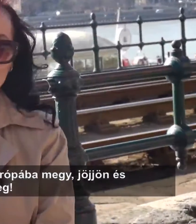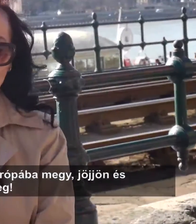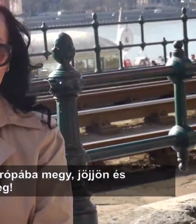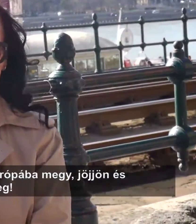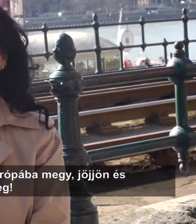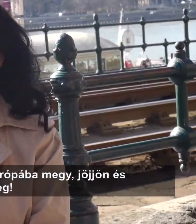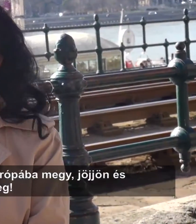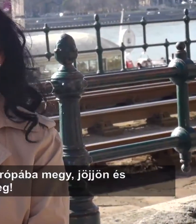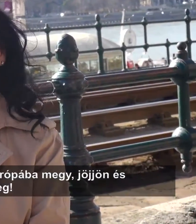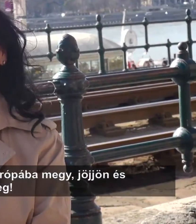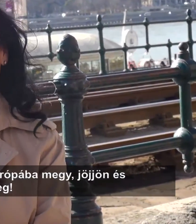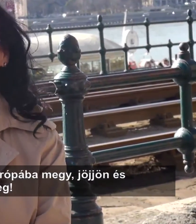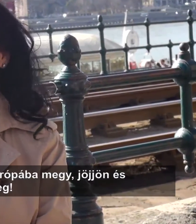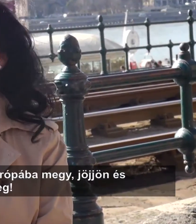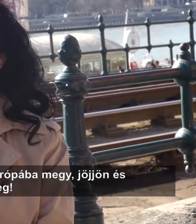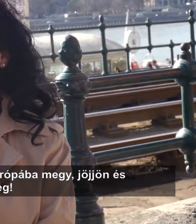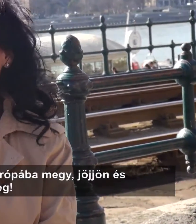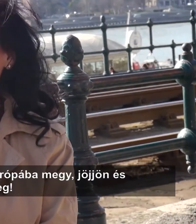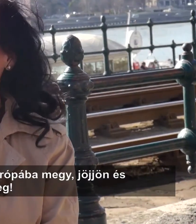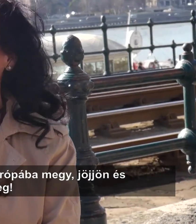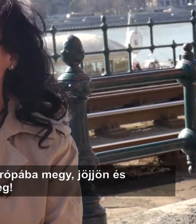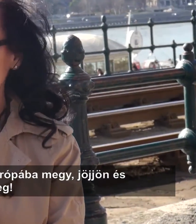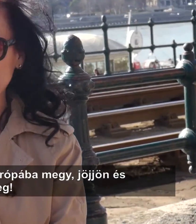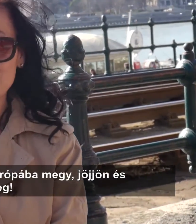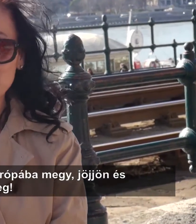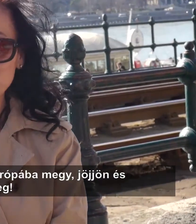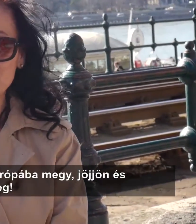Thành phố Budapest rất là đẹp và thơ mộng. Nếu mà các bạn mà